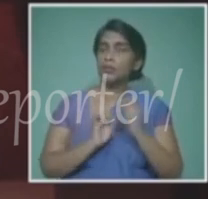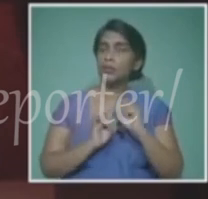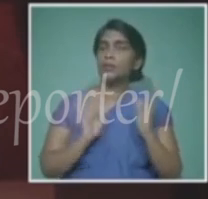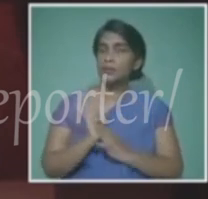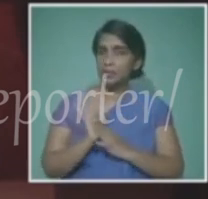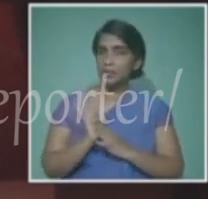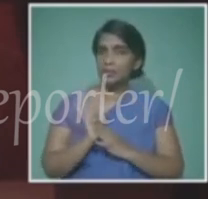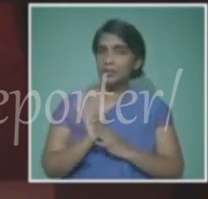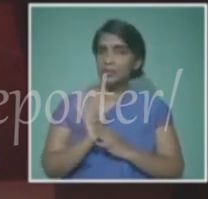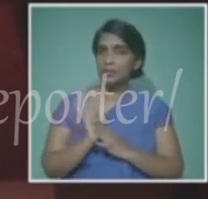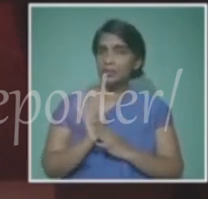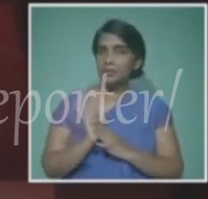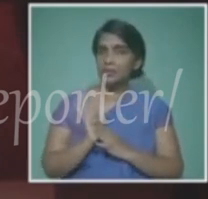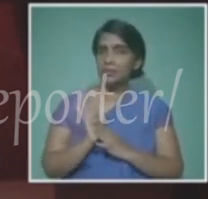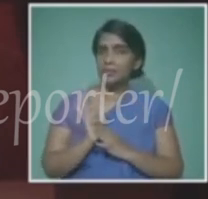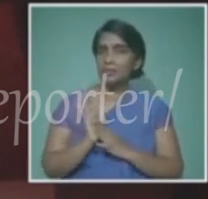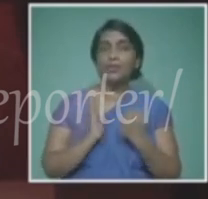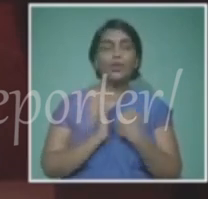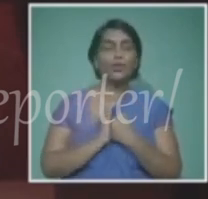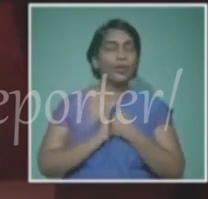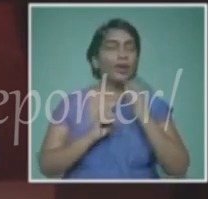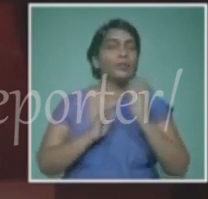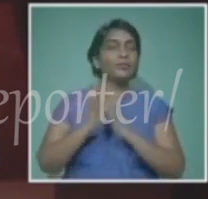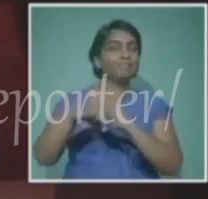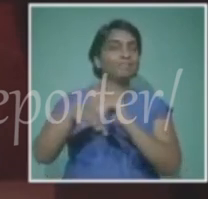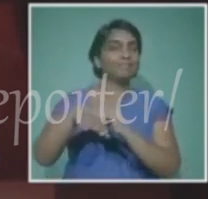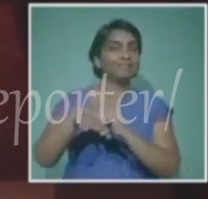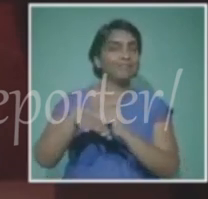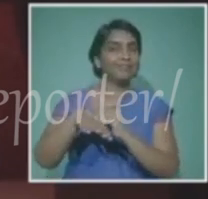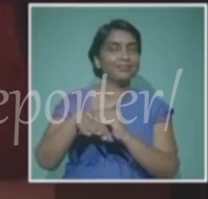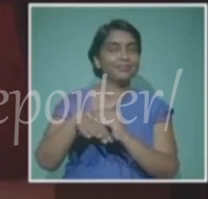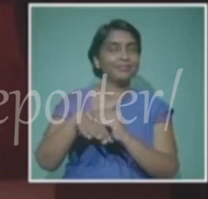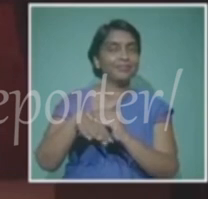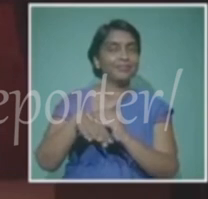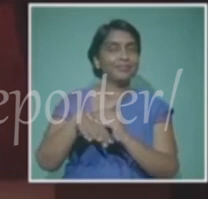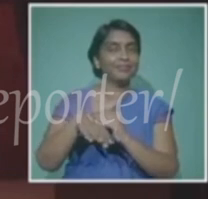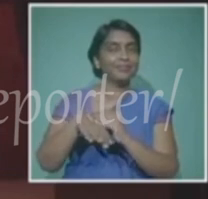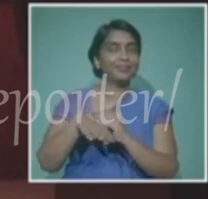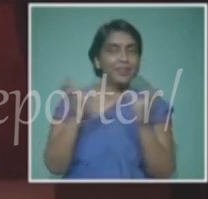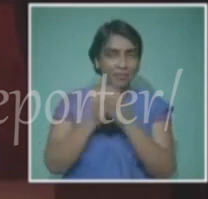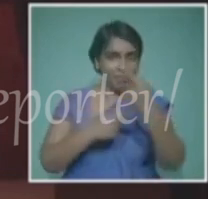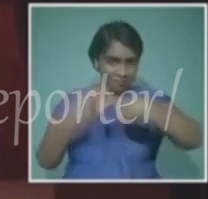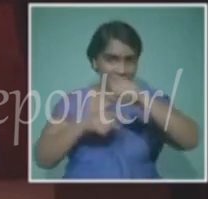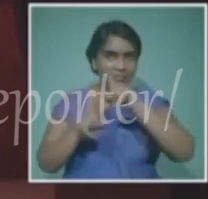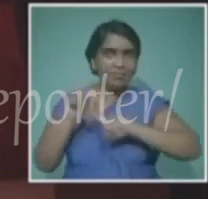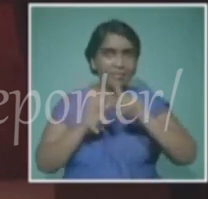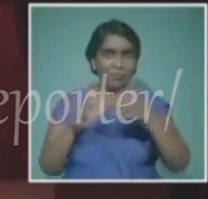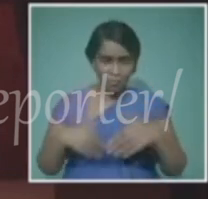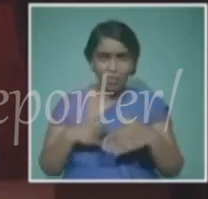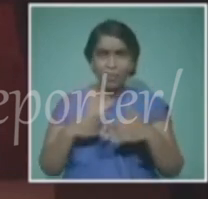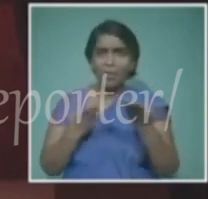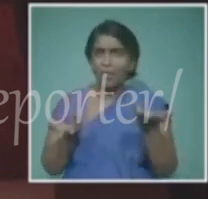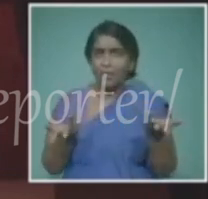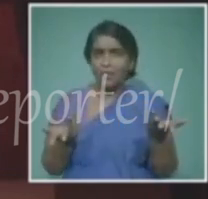අග්‍රාමාත්‍යතුමනි, ගරු අගමැතිතුමා, මන් දන්නේ මේ ගෲප් එකේ සාකච්ඡා කරන දෙද්ද තාම සාකච්ඡා කරන්න